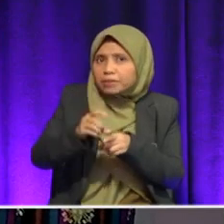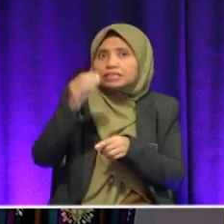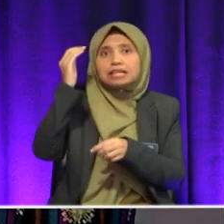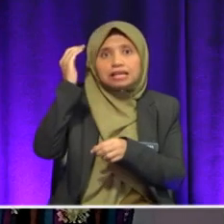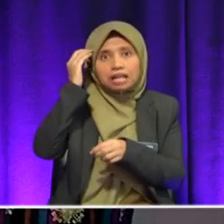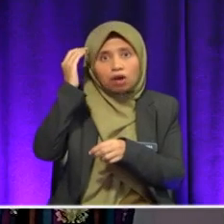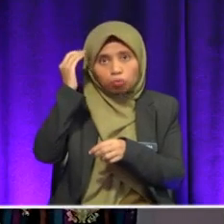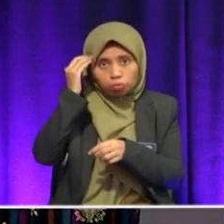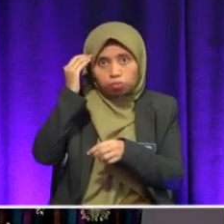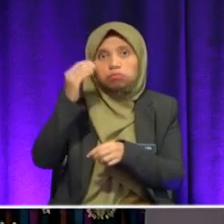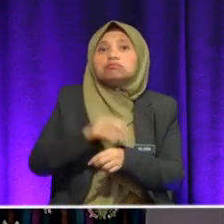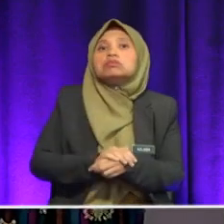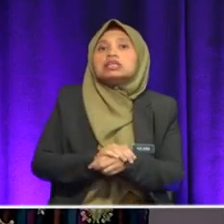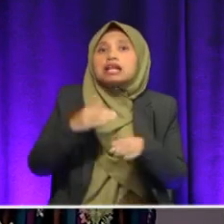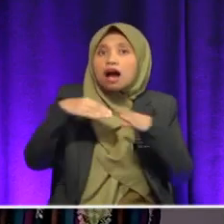mereka